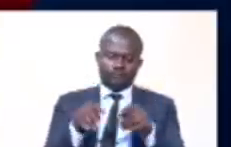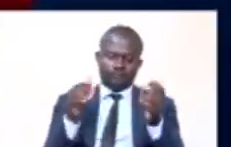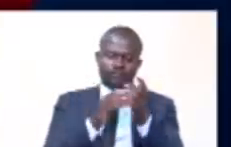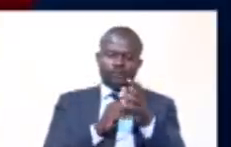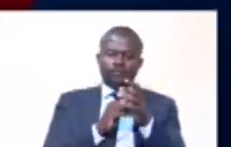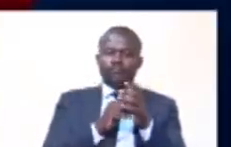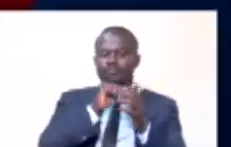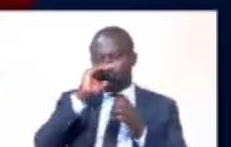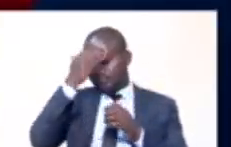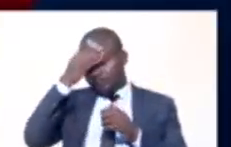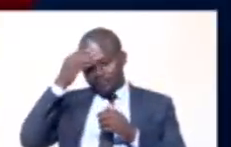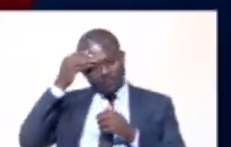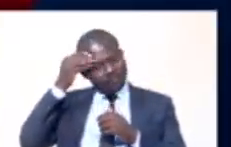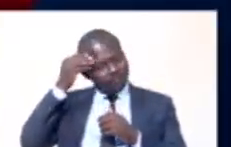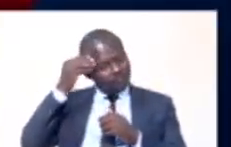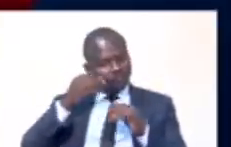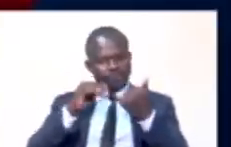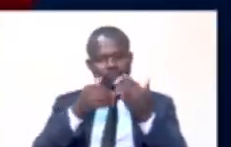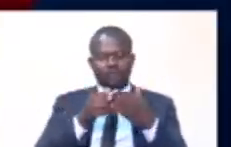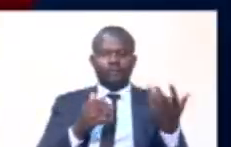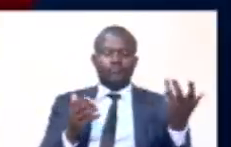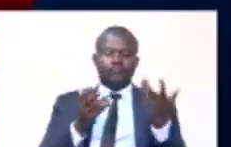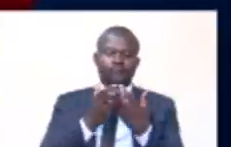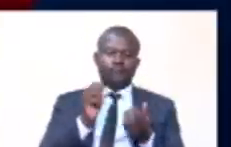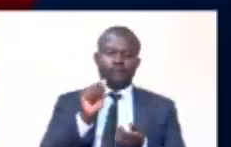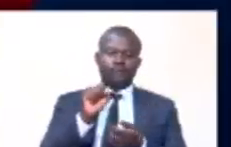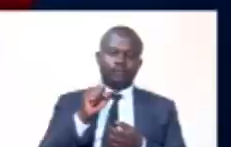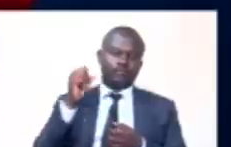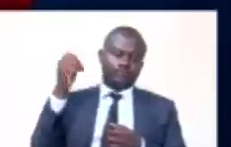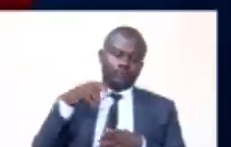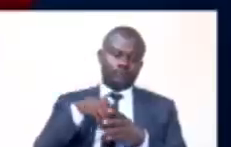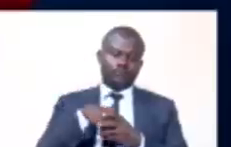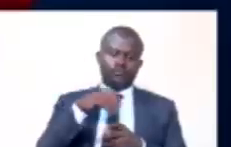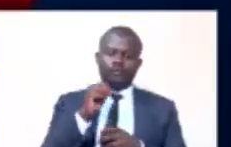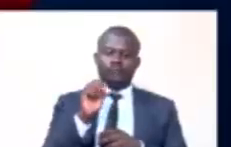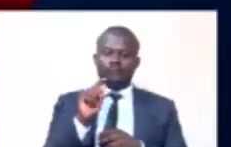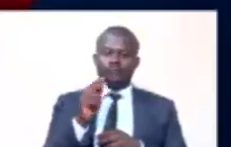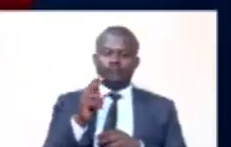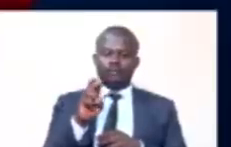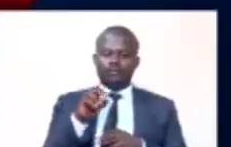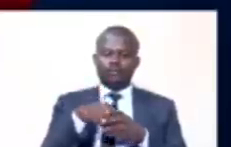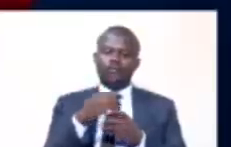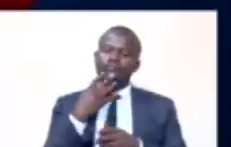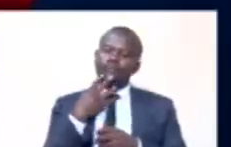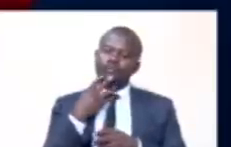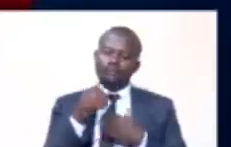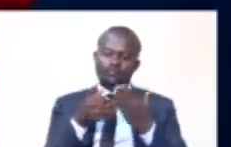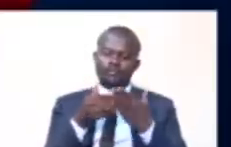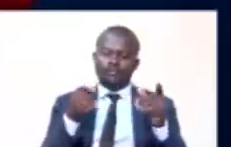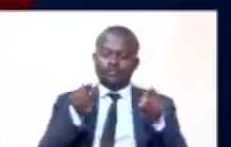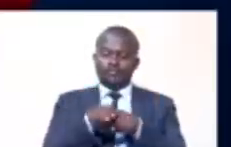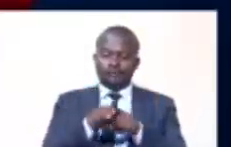tukibagiye n'umukino nawo uzaba uhuza ikipe ya AS Kigali n'ikipe ya Mukura Victor Sport kuri uyu wa kane. Iyo mikino rero